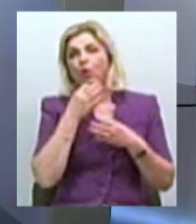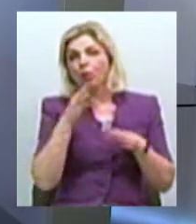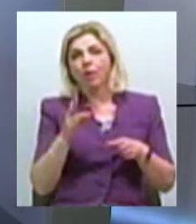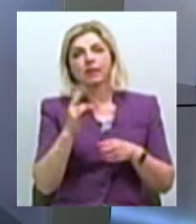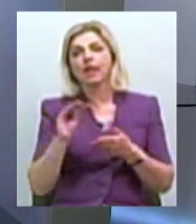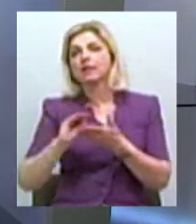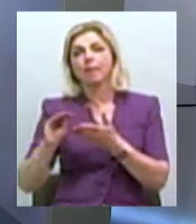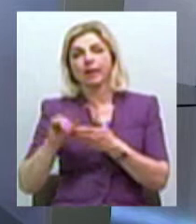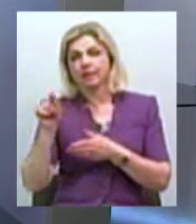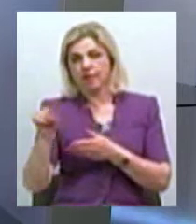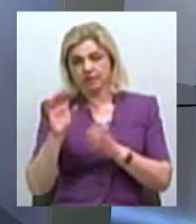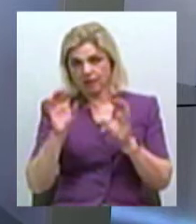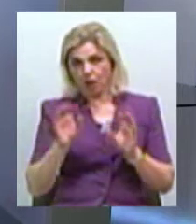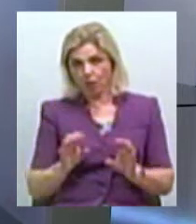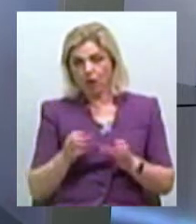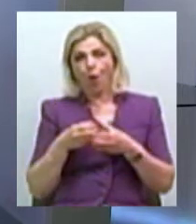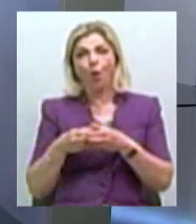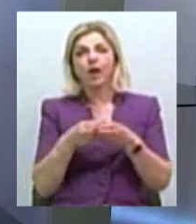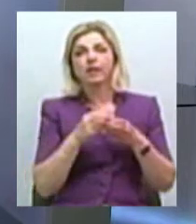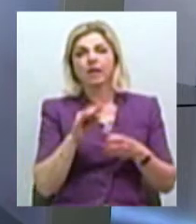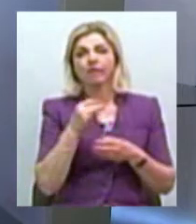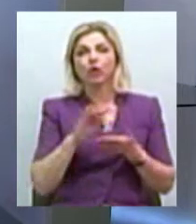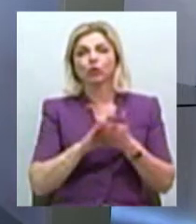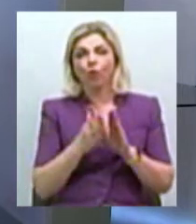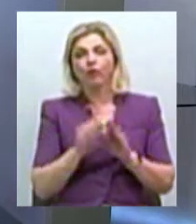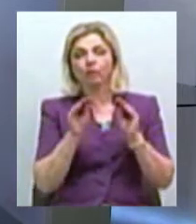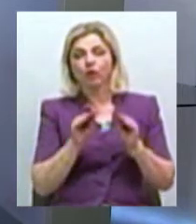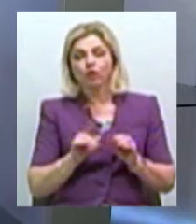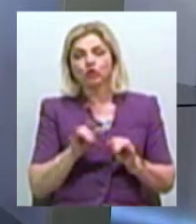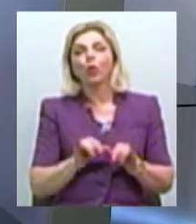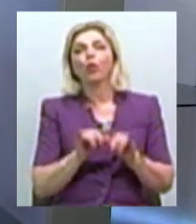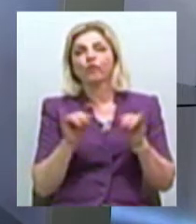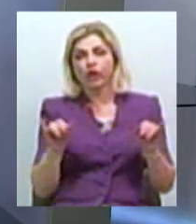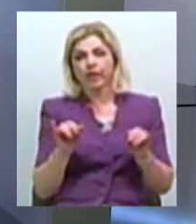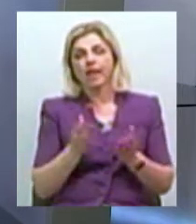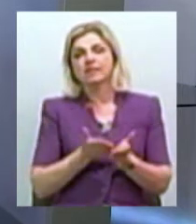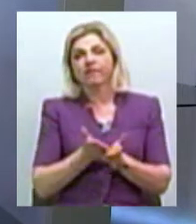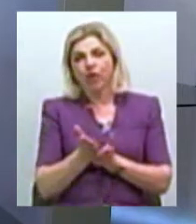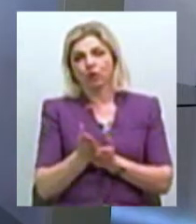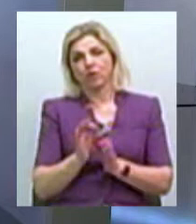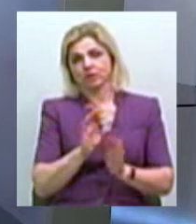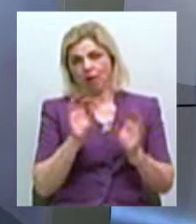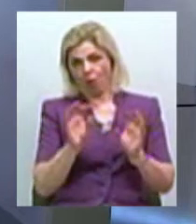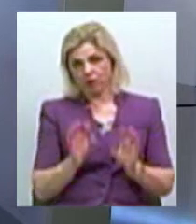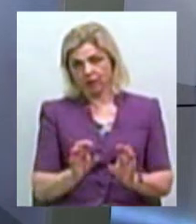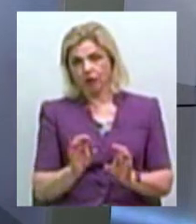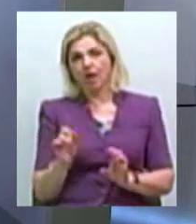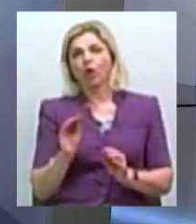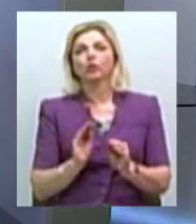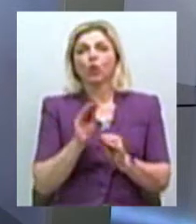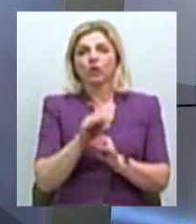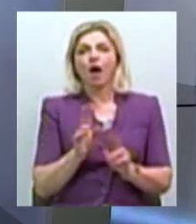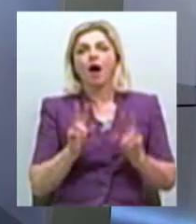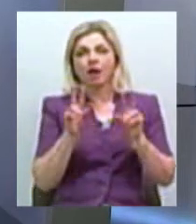законі, колективний договір, він укладається якраз для того, щоб поширити сферу чинного законодавства, якимось чином додаткові